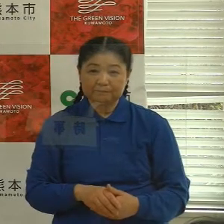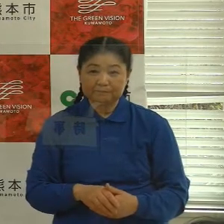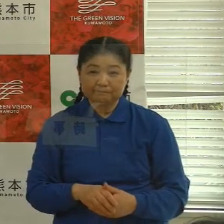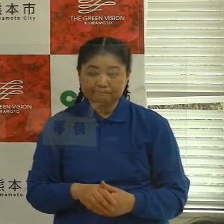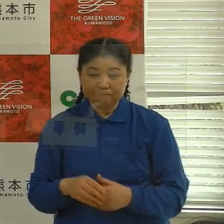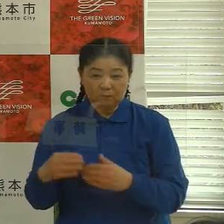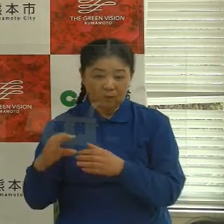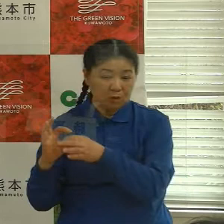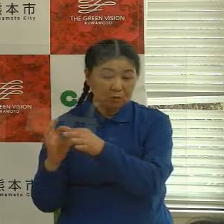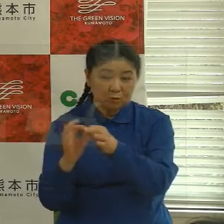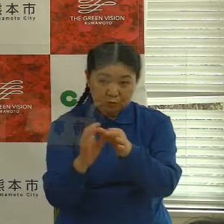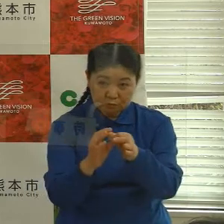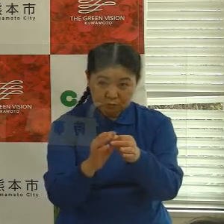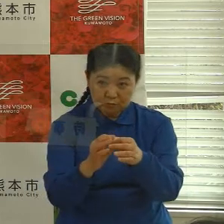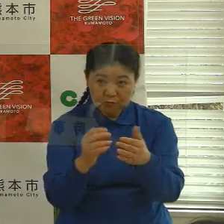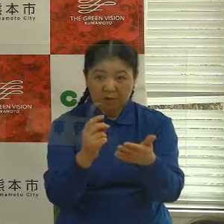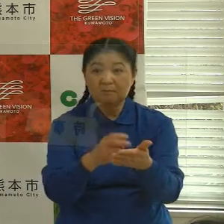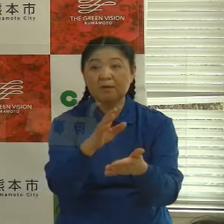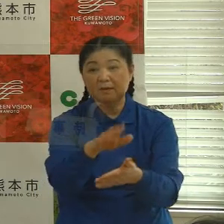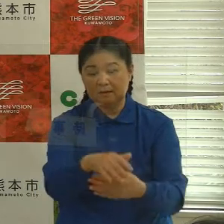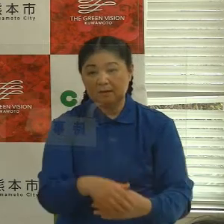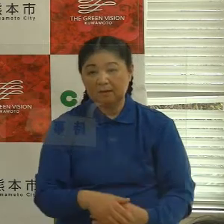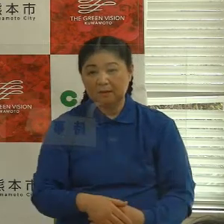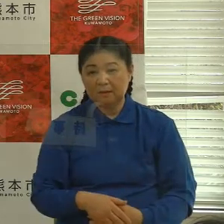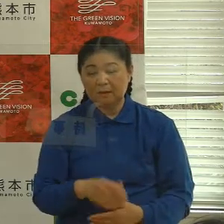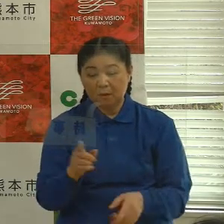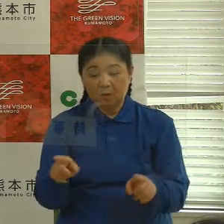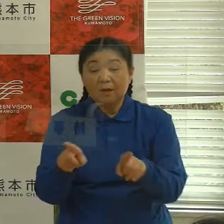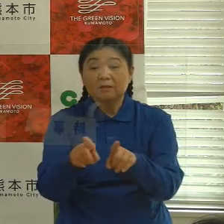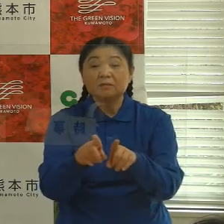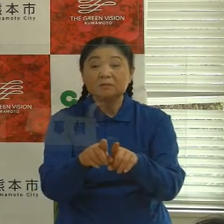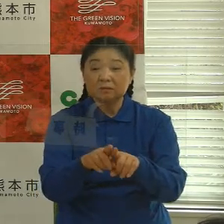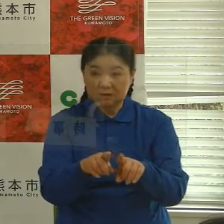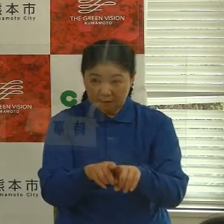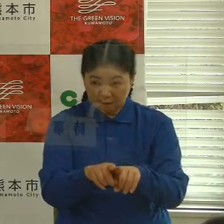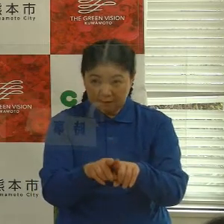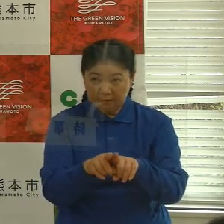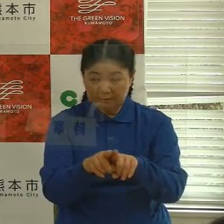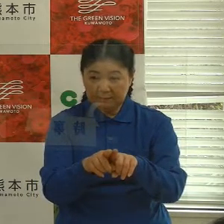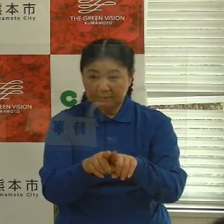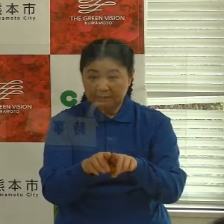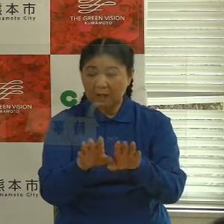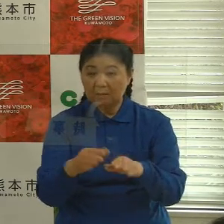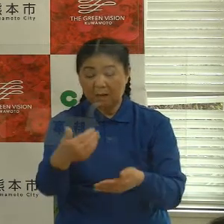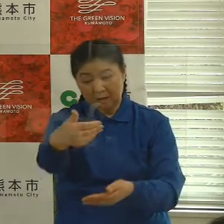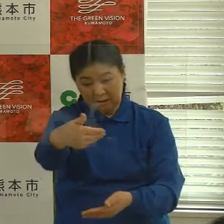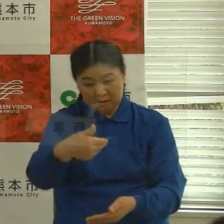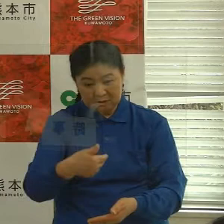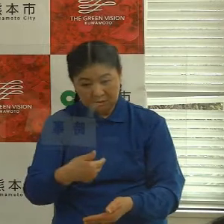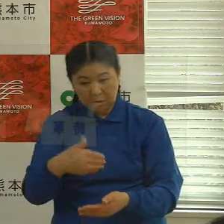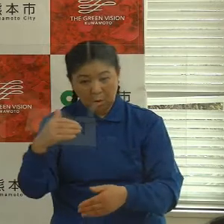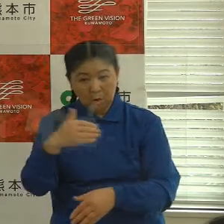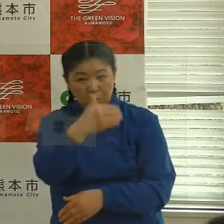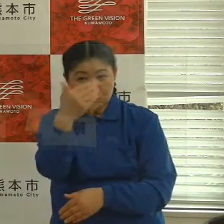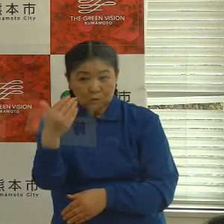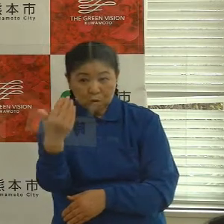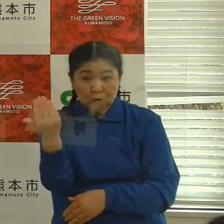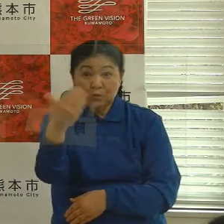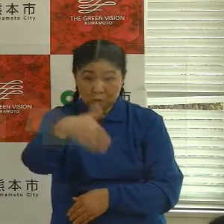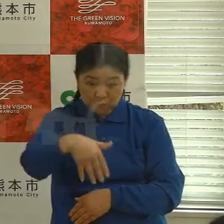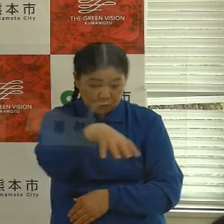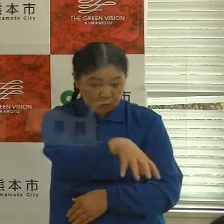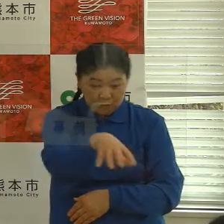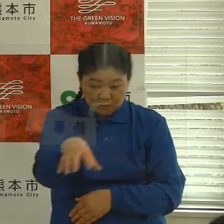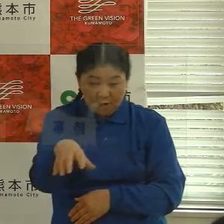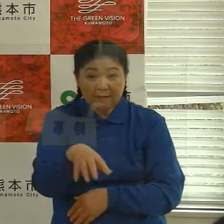かけられたわけでありますけれども、これについてもですね、今ご質問の中で九州各県がです